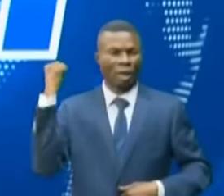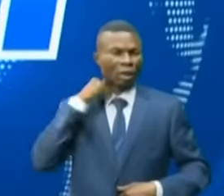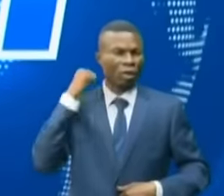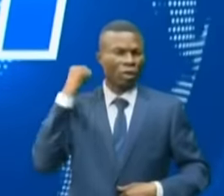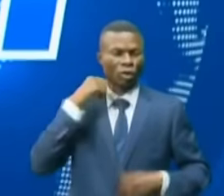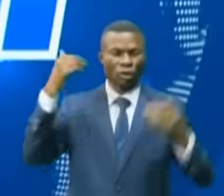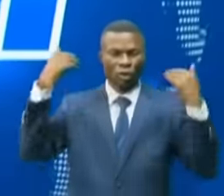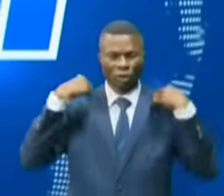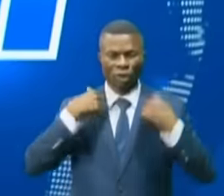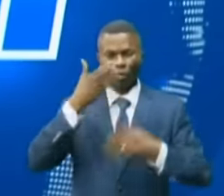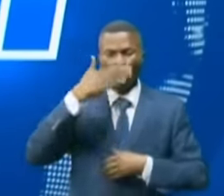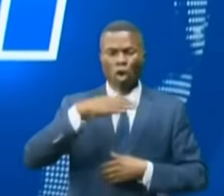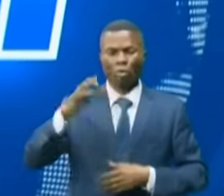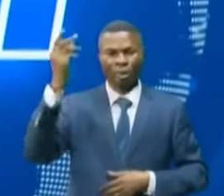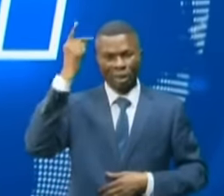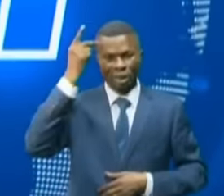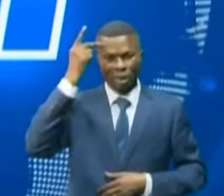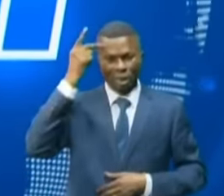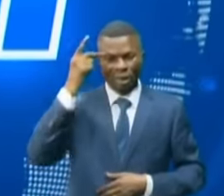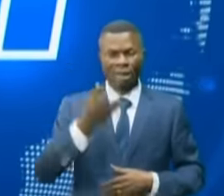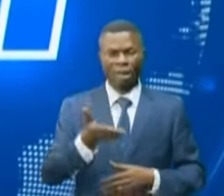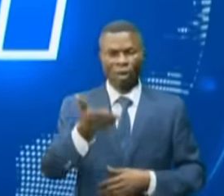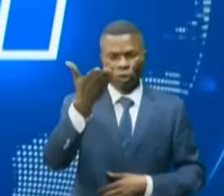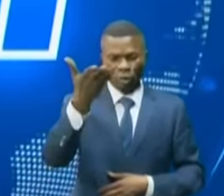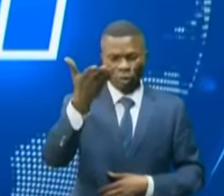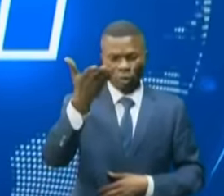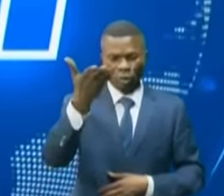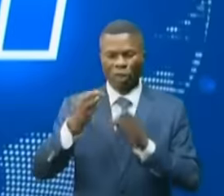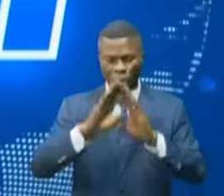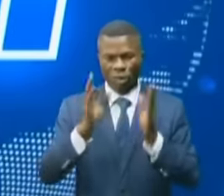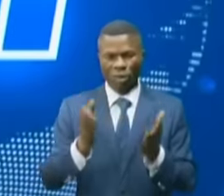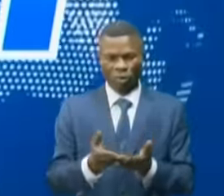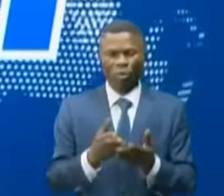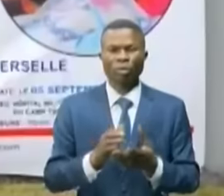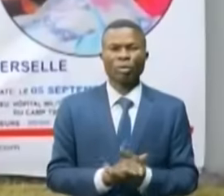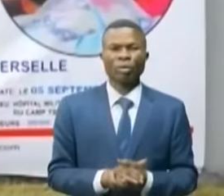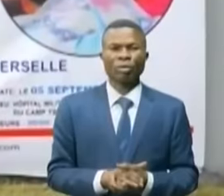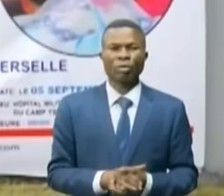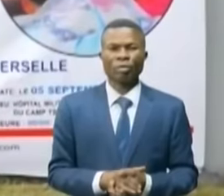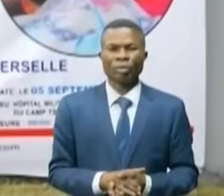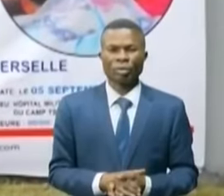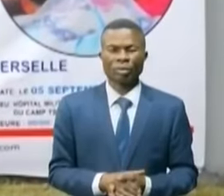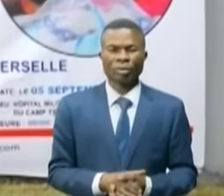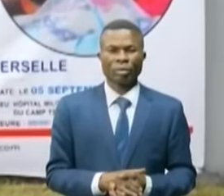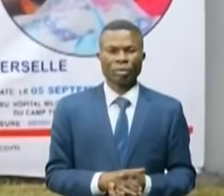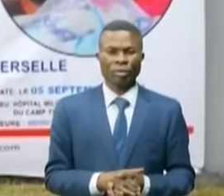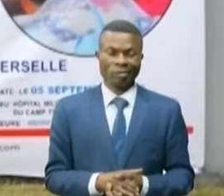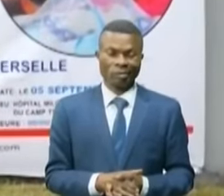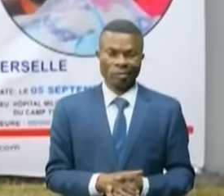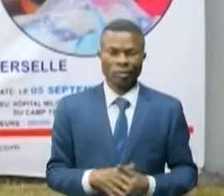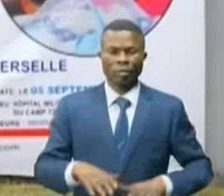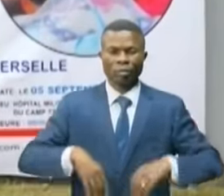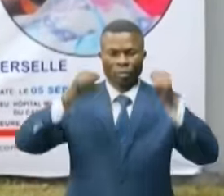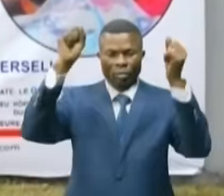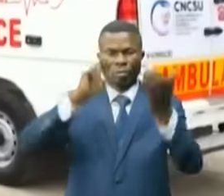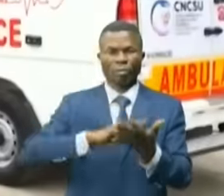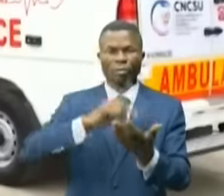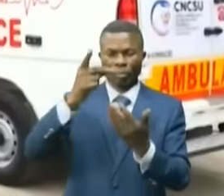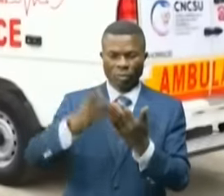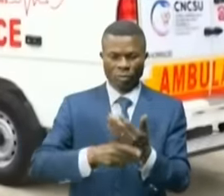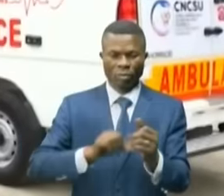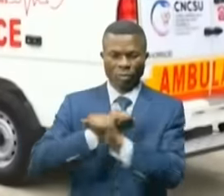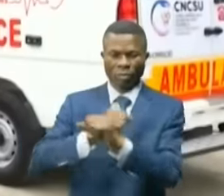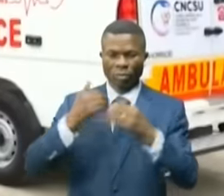des zones de Kinshasa, Séverine Katanda, pour d'autres détails. Pour mieux adopter le programme de la